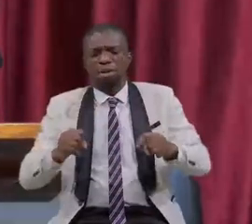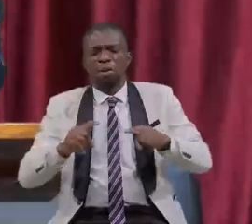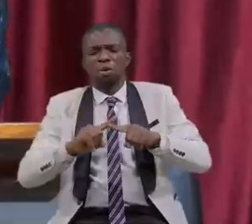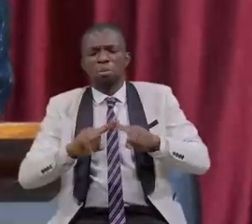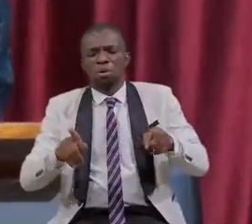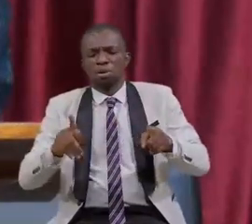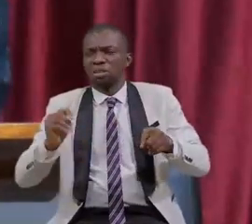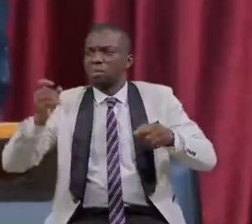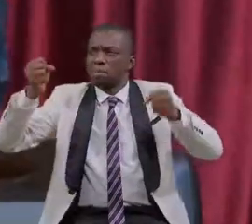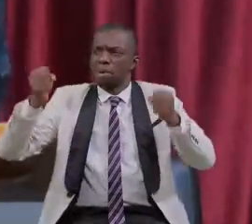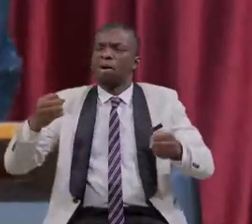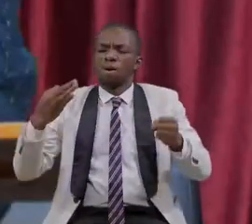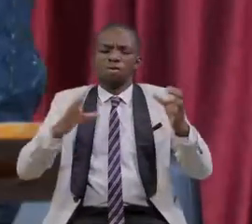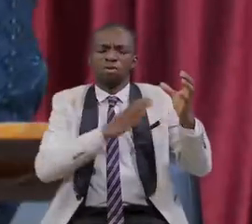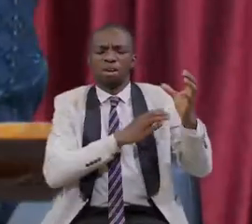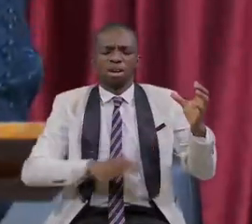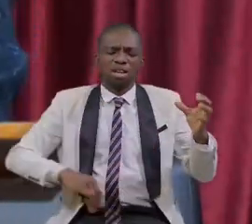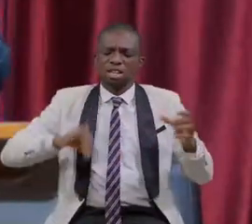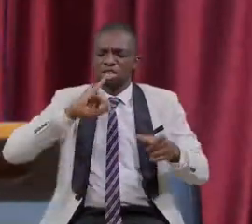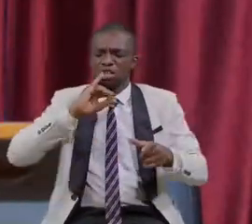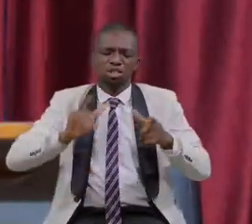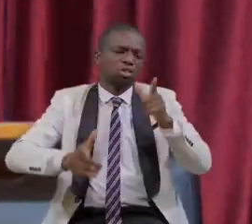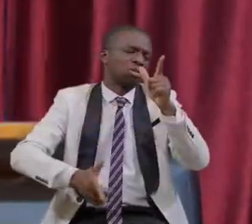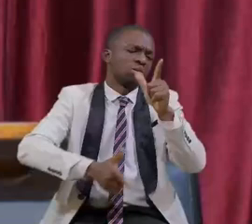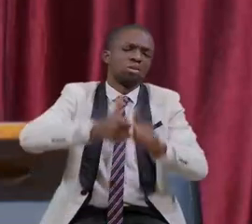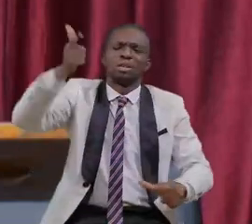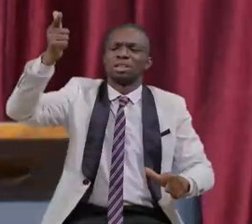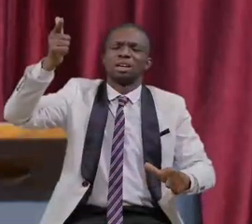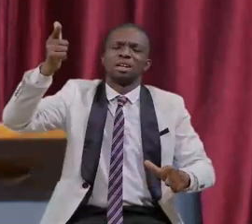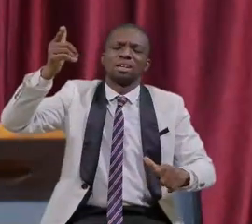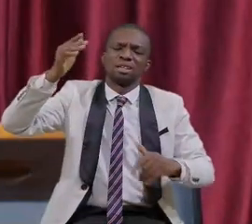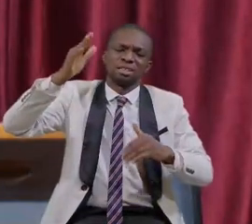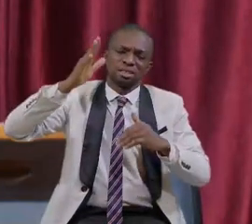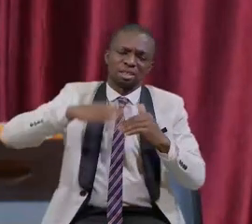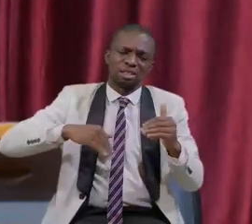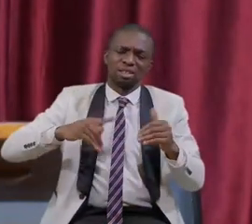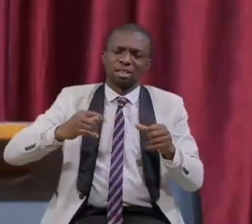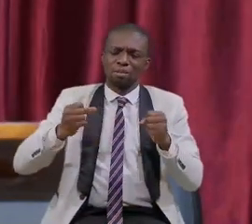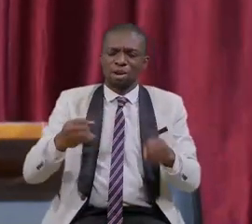Le pouvoir que Christ vous a donné est plus supérieur